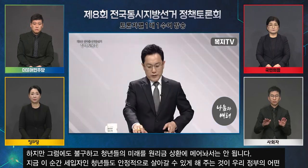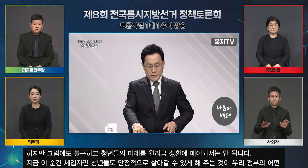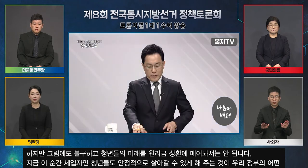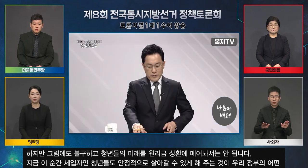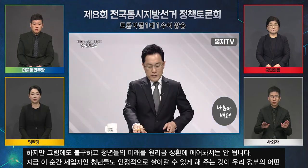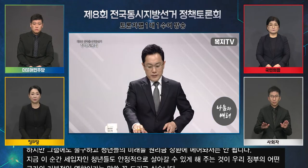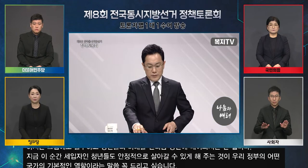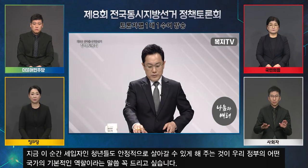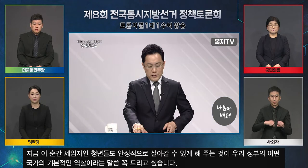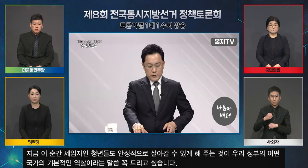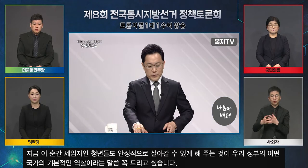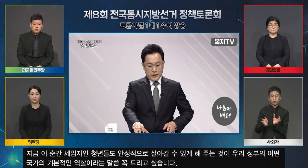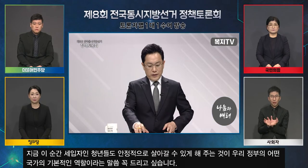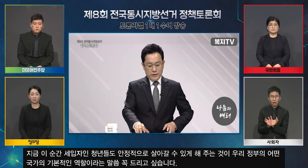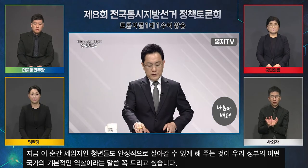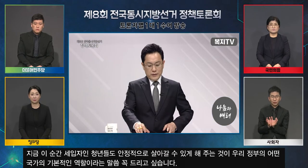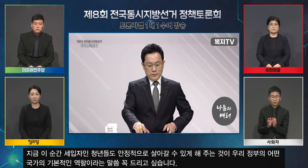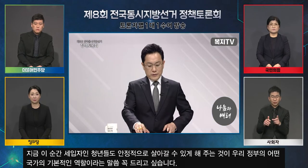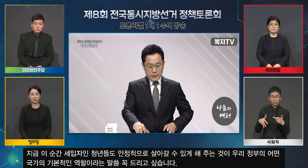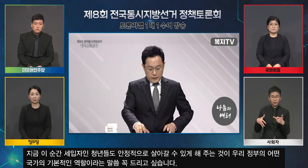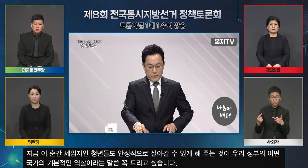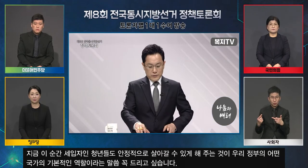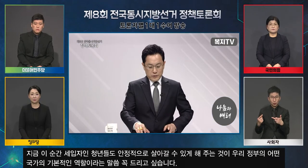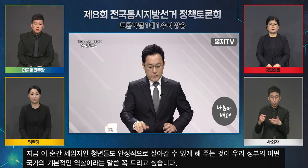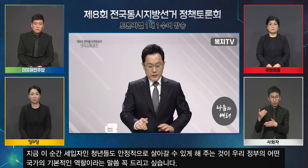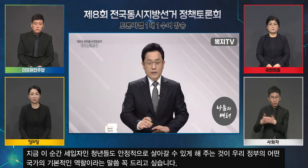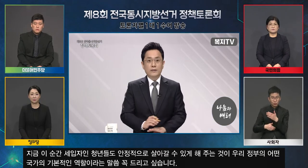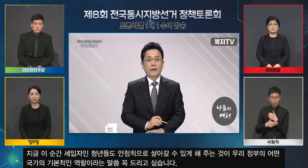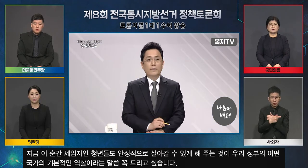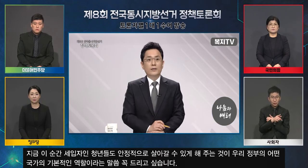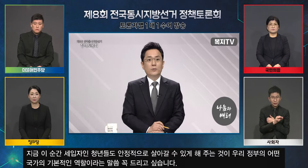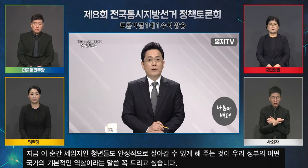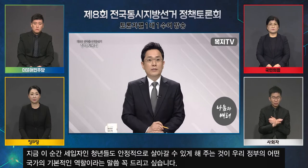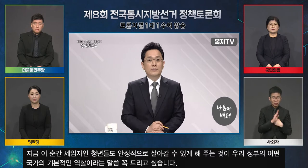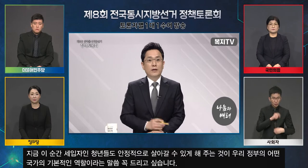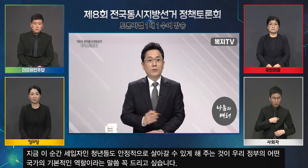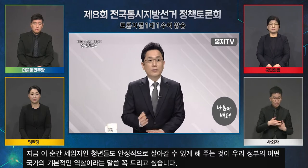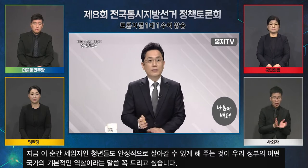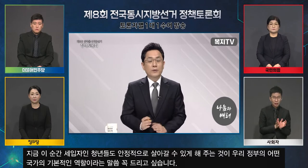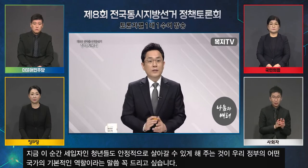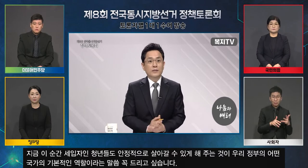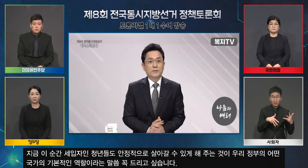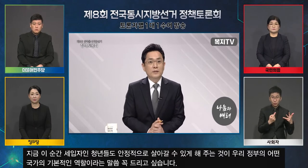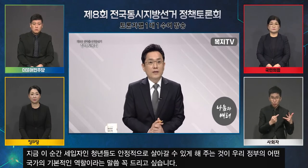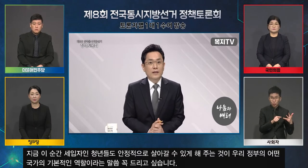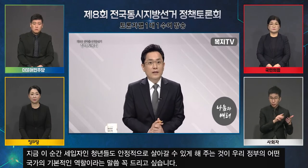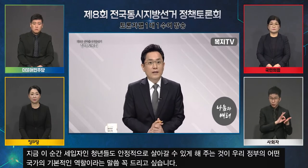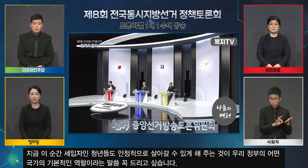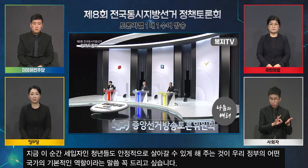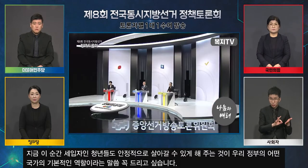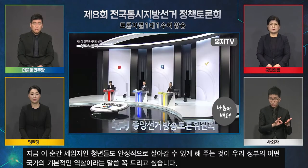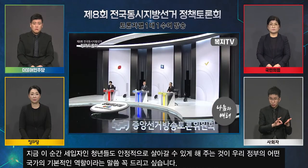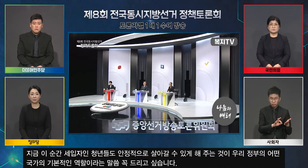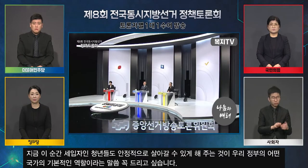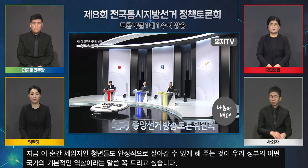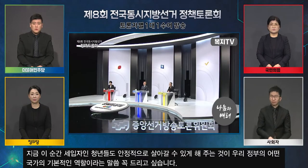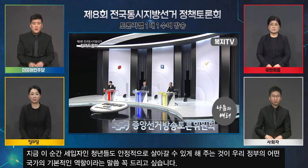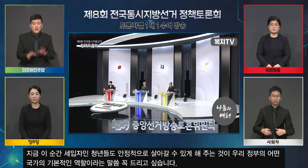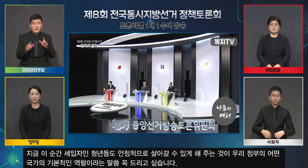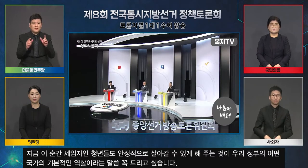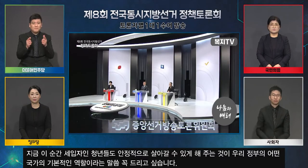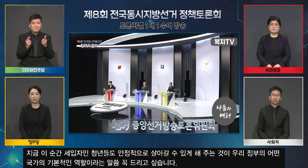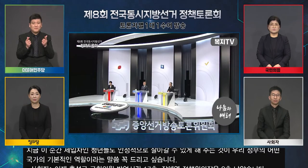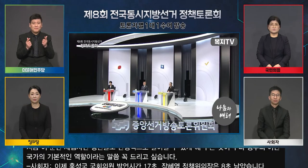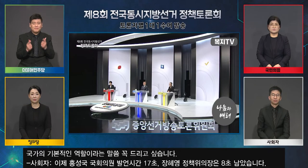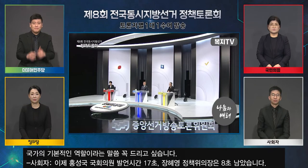국회의원 발언시간 17초. 장혜영 정치기 의장은 8초 남았습니다. 홍 의원 사용하시겠습니까? 네 안 하겠습니다. 네